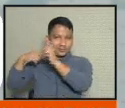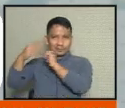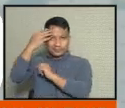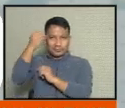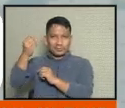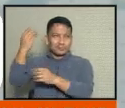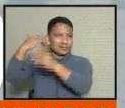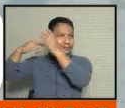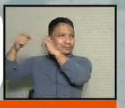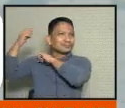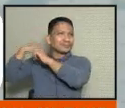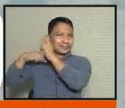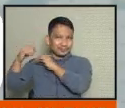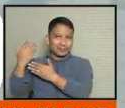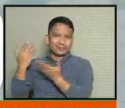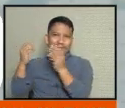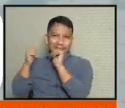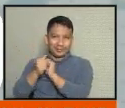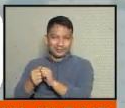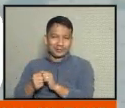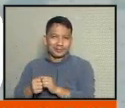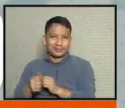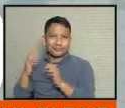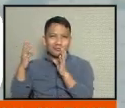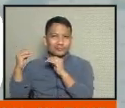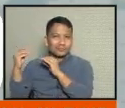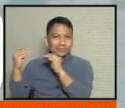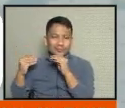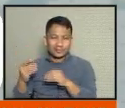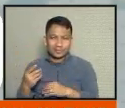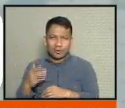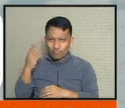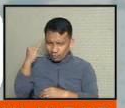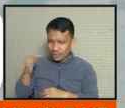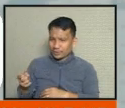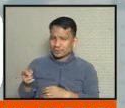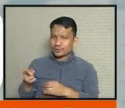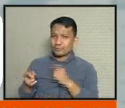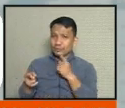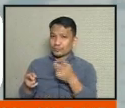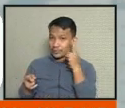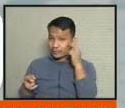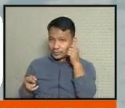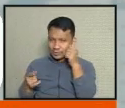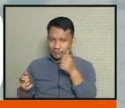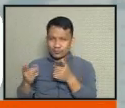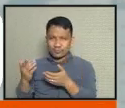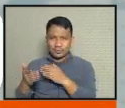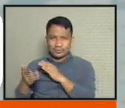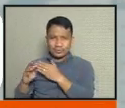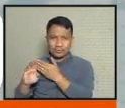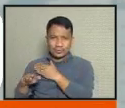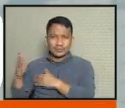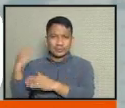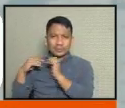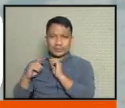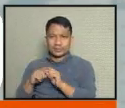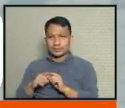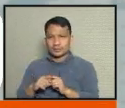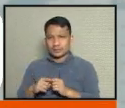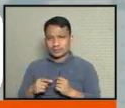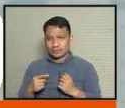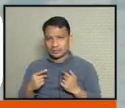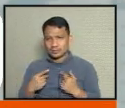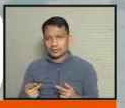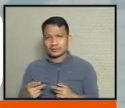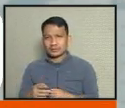nyo? Opo. Okay, bakit mo ginagawa yun? Ba't mo kinakailangan pambalikan yung nakaraan? Eh, meron naman na siyang asawa. Eh, siya